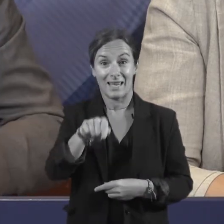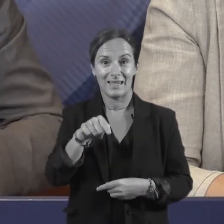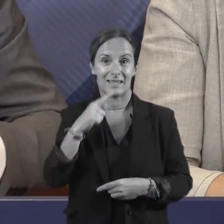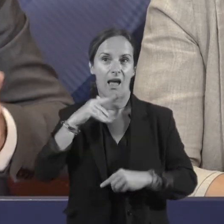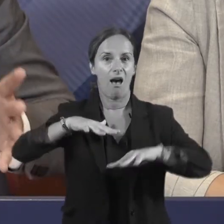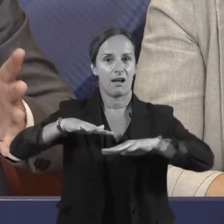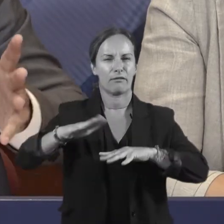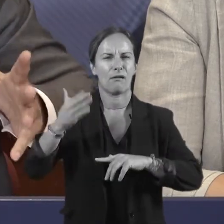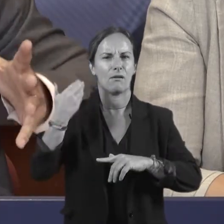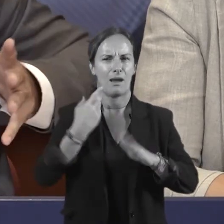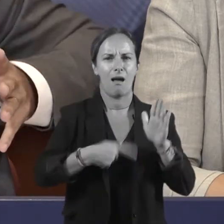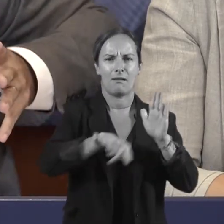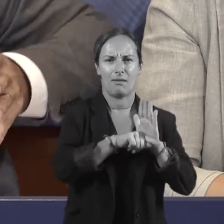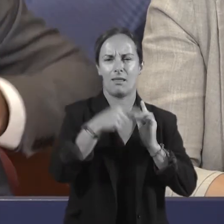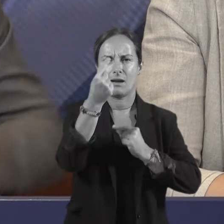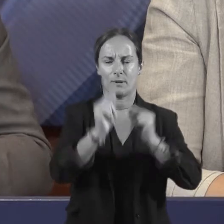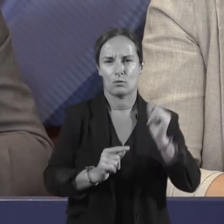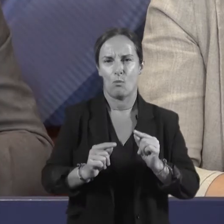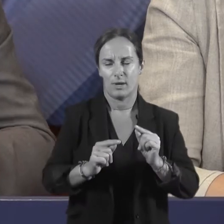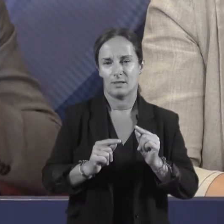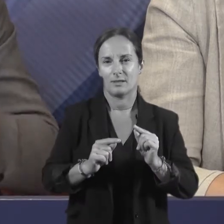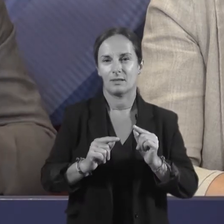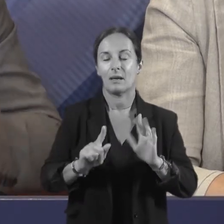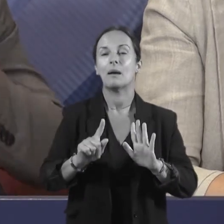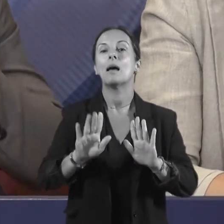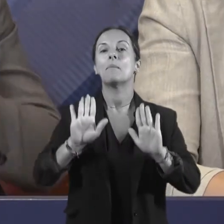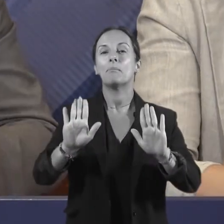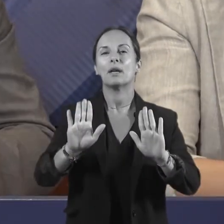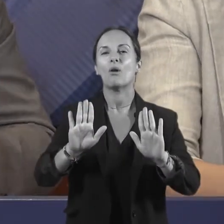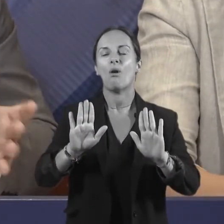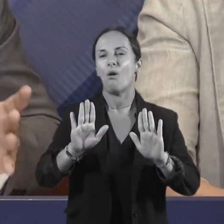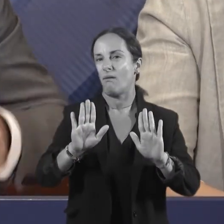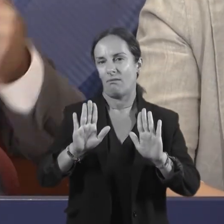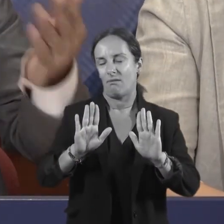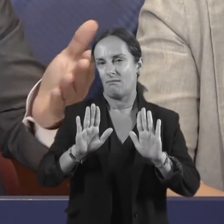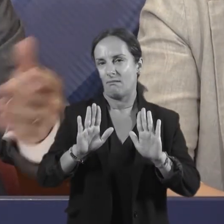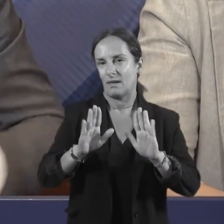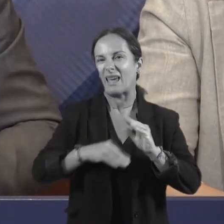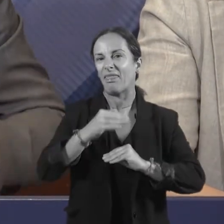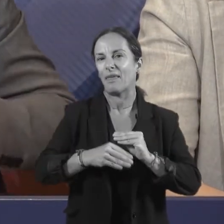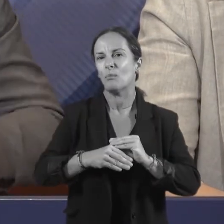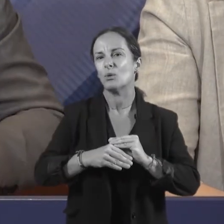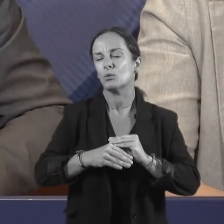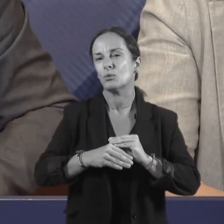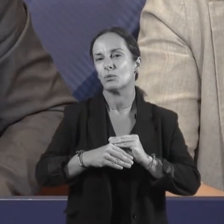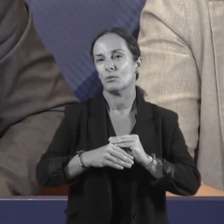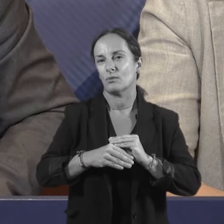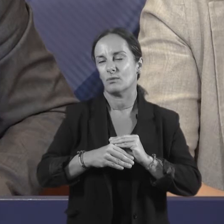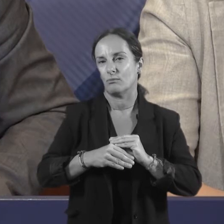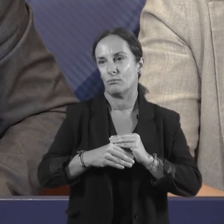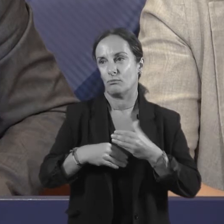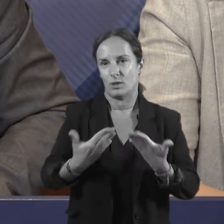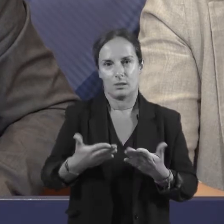dintre del nostre pressupost i el que hem fet ha estat donar-li una vessant d'impacte i de directa connexió fent